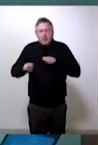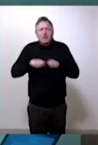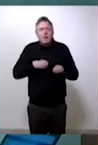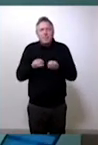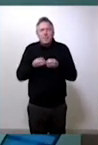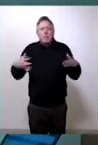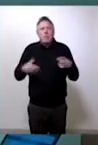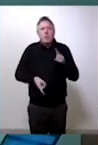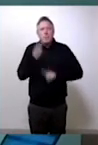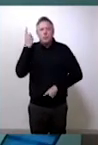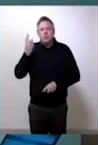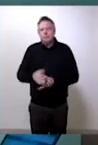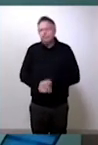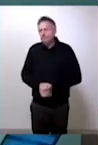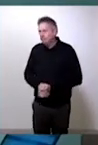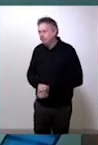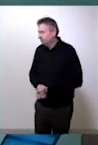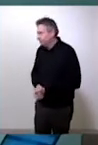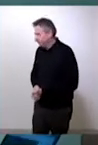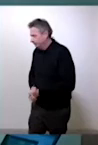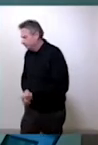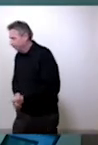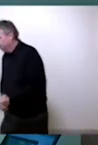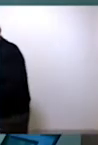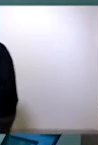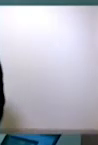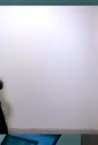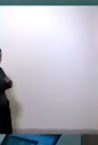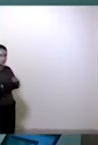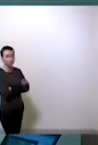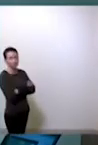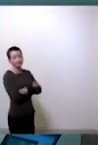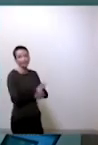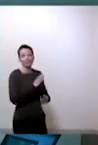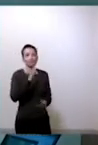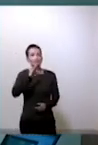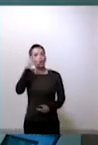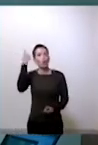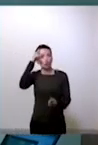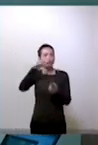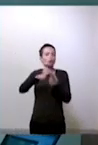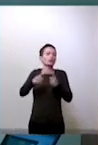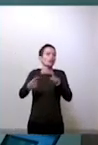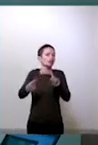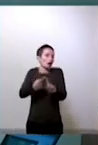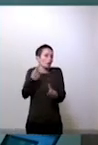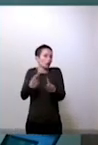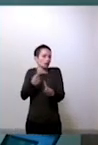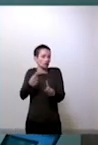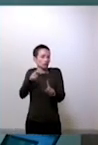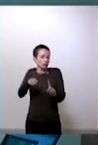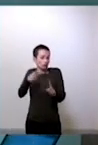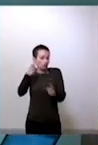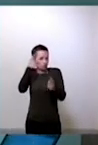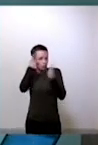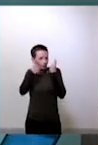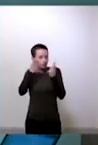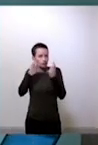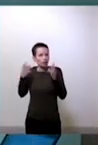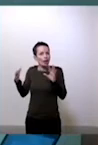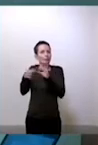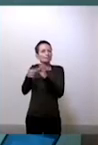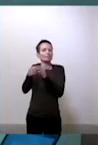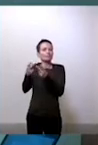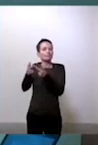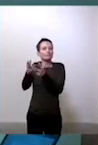Et puis tout un tas de sujets extrêmement importants qu'il faut aussi qu'on travaille, notamment en lien avec la métropole. Je pense par exemple